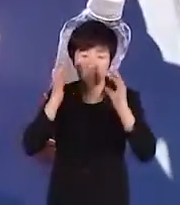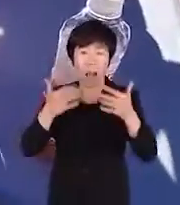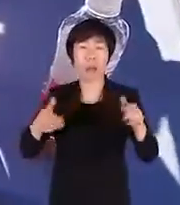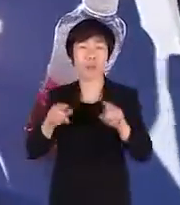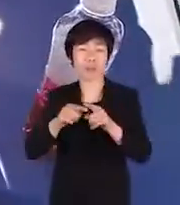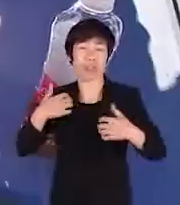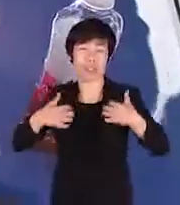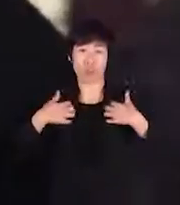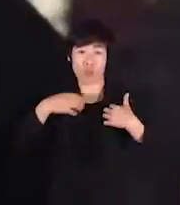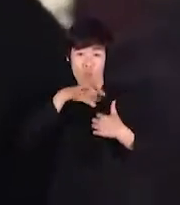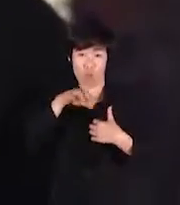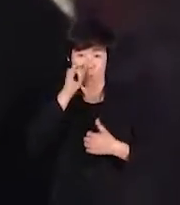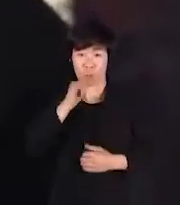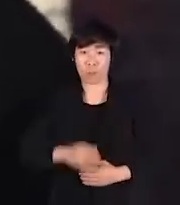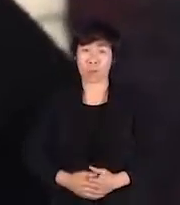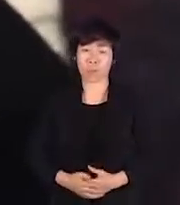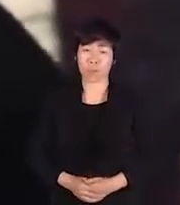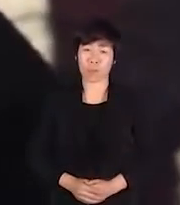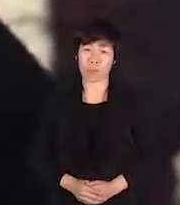부스가 있고요.